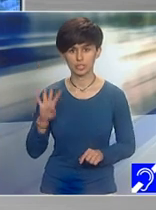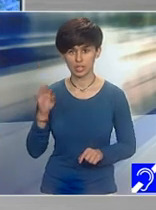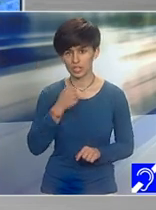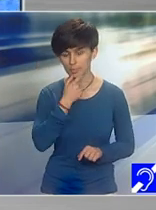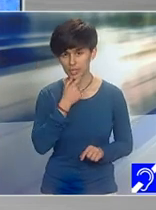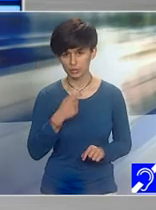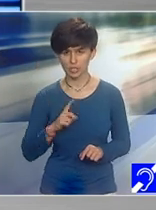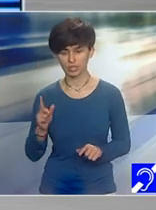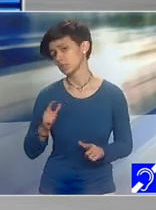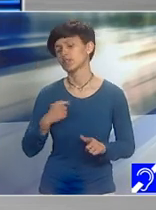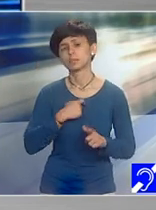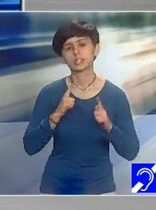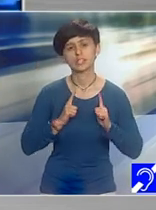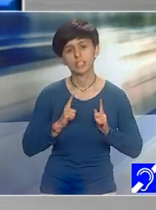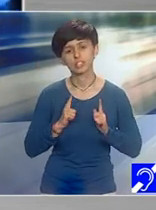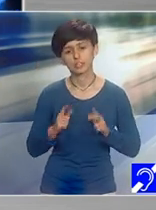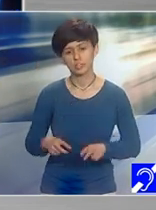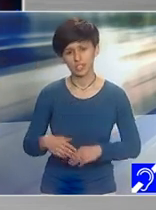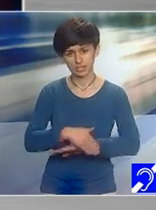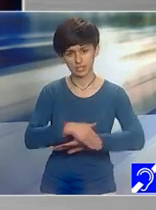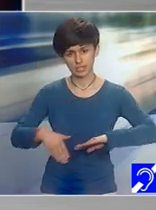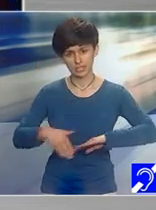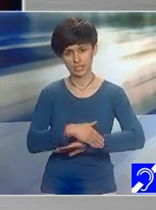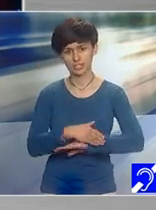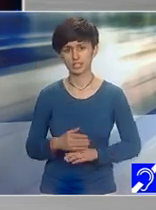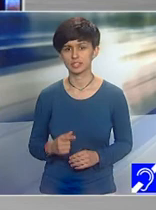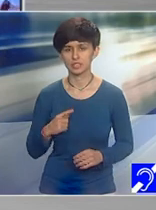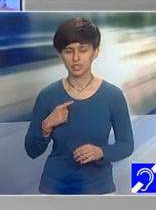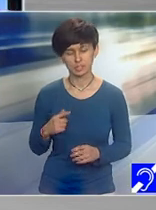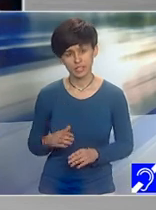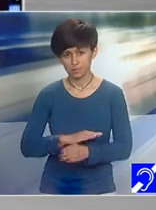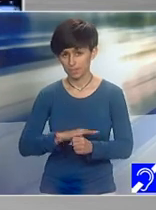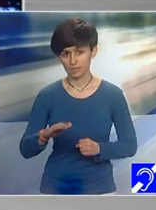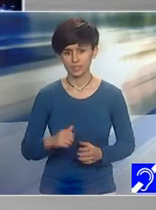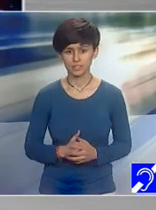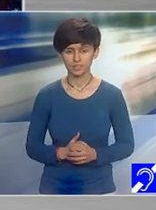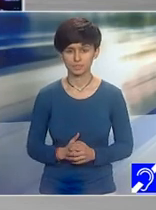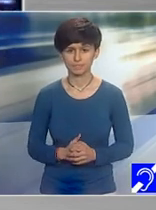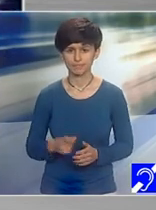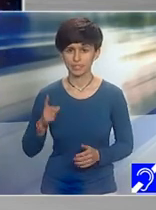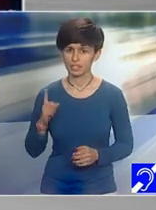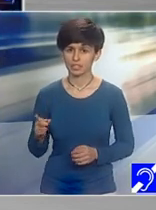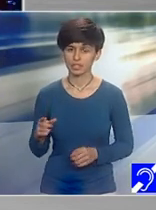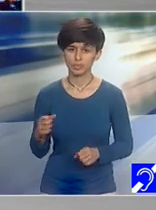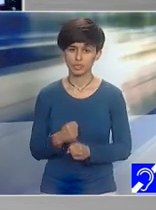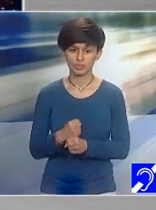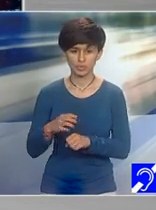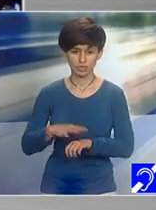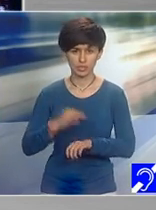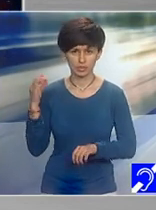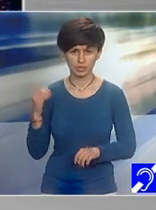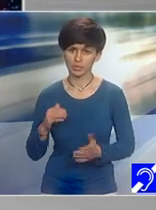aștepta ca rețeaua de străzi să facă față. Trebuie luate niște măsuri puțin neplăcute, zic eu, dar